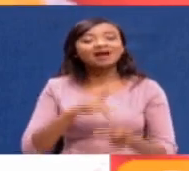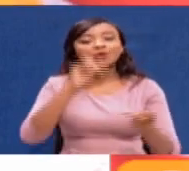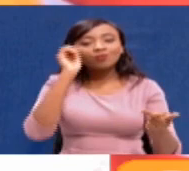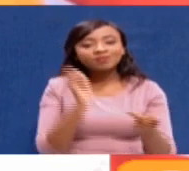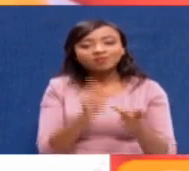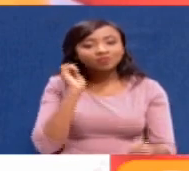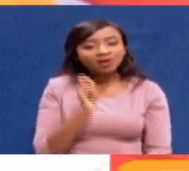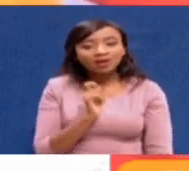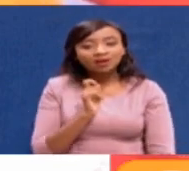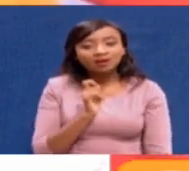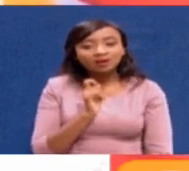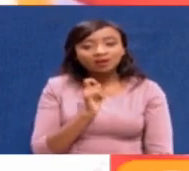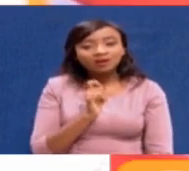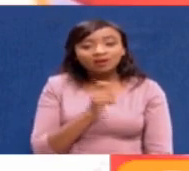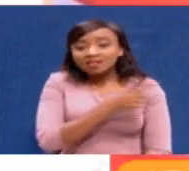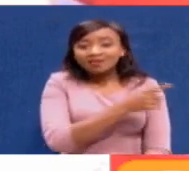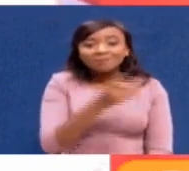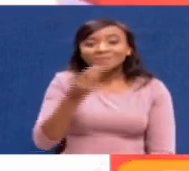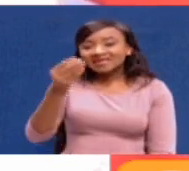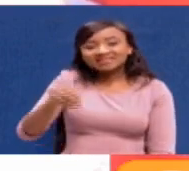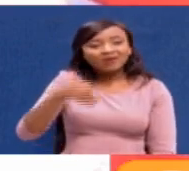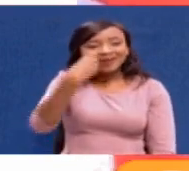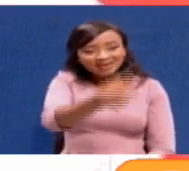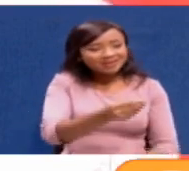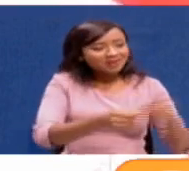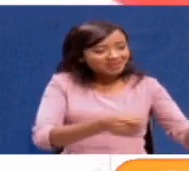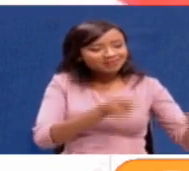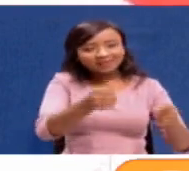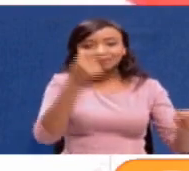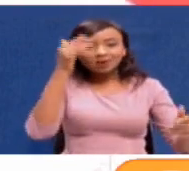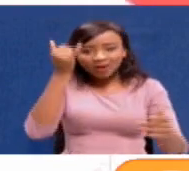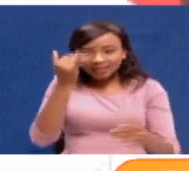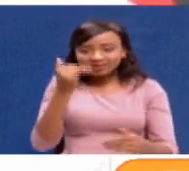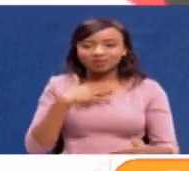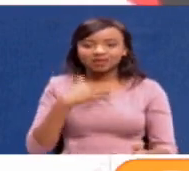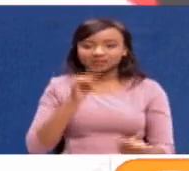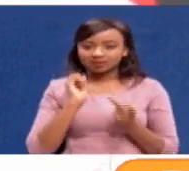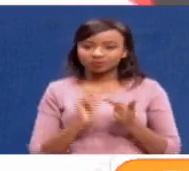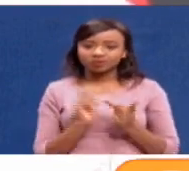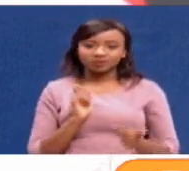You know, watu wanatoa mapesa kupimwa.